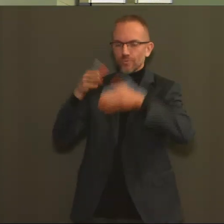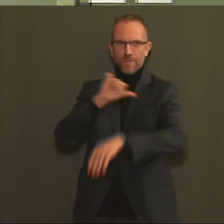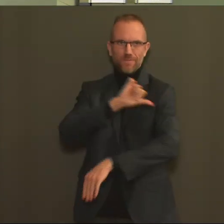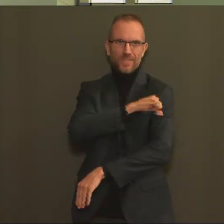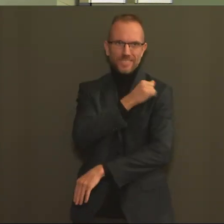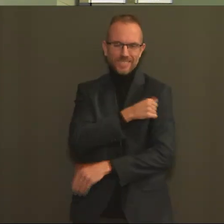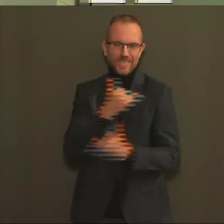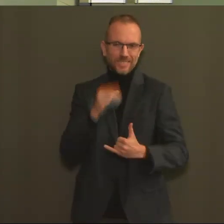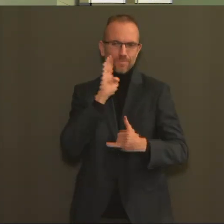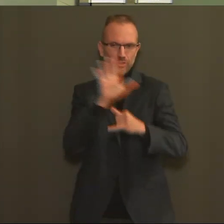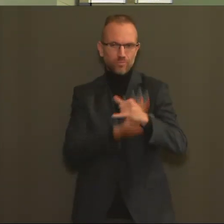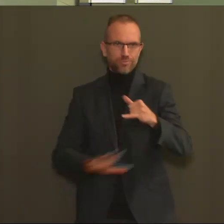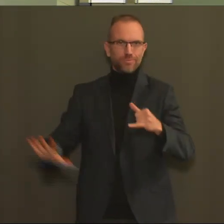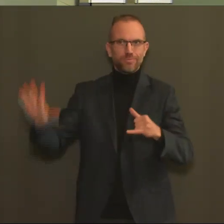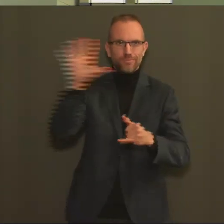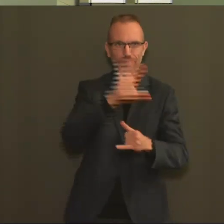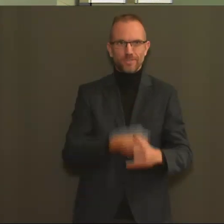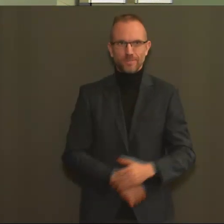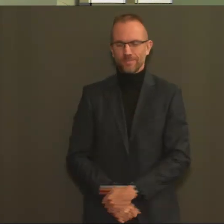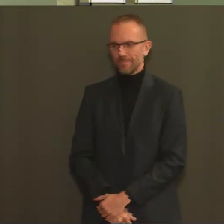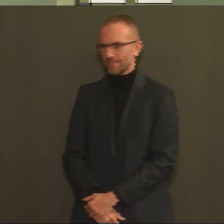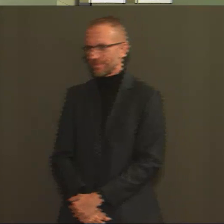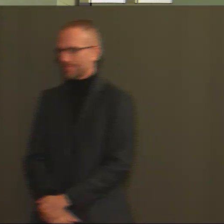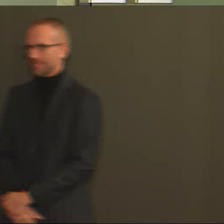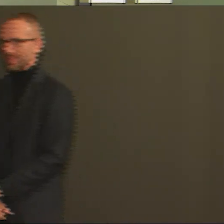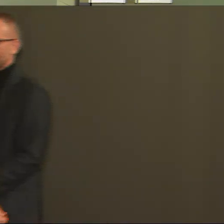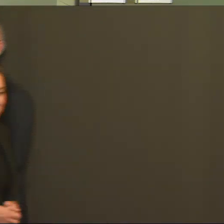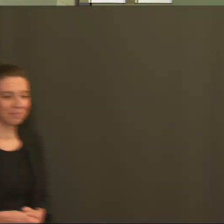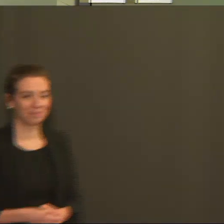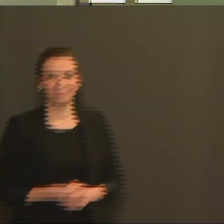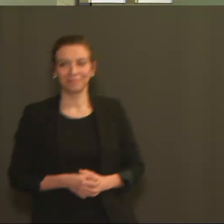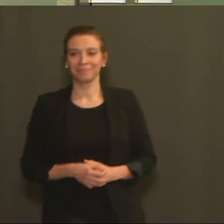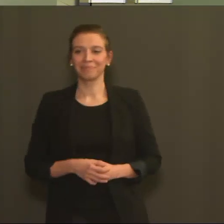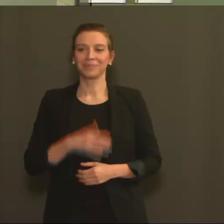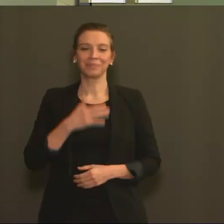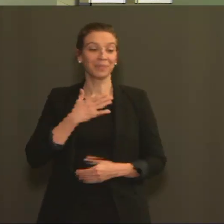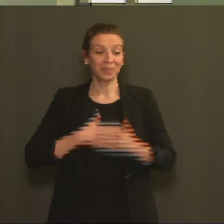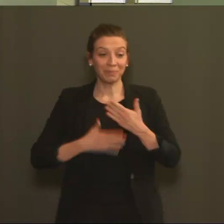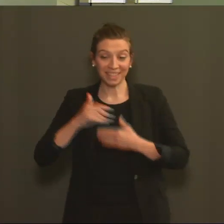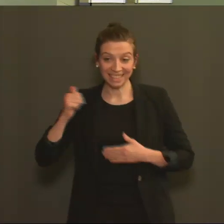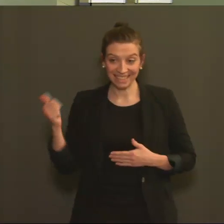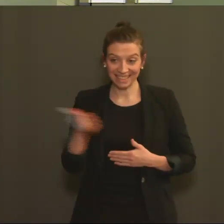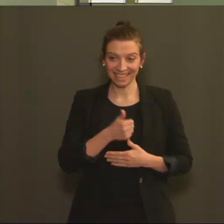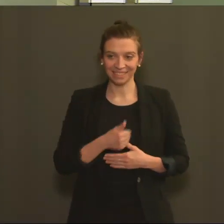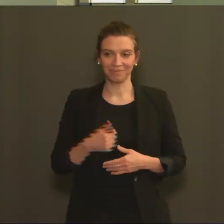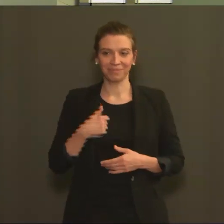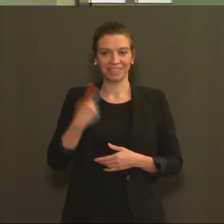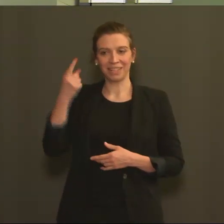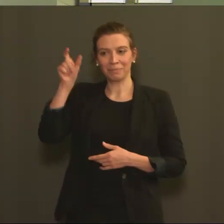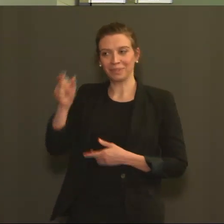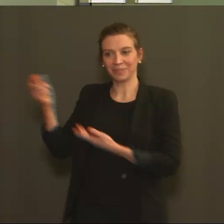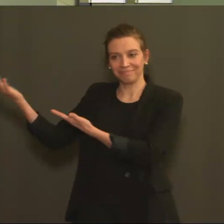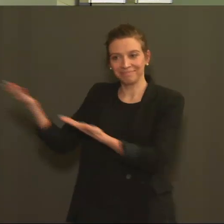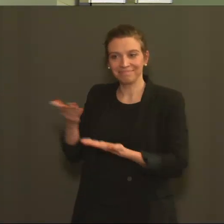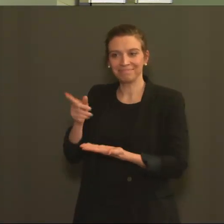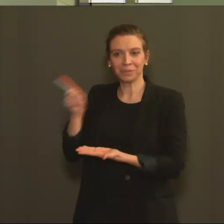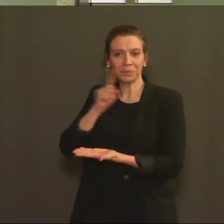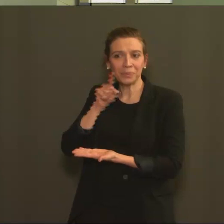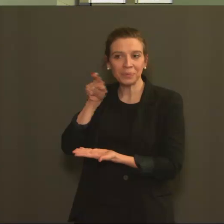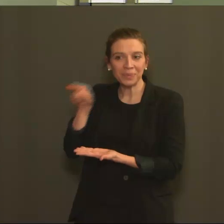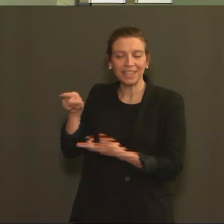we verwelkomen vandaag dicht gaan maatje spel ziet er van het task force vaccinatie en ja toen smering